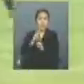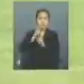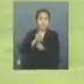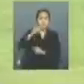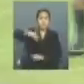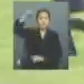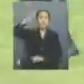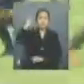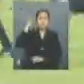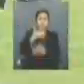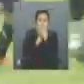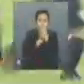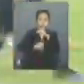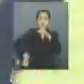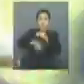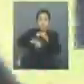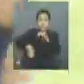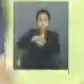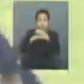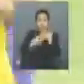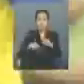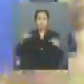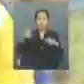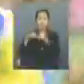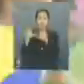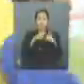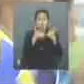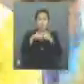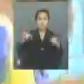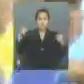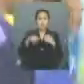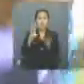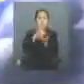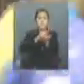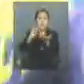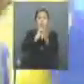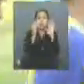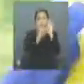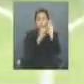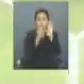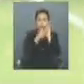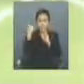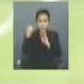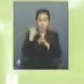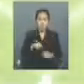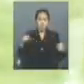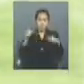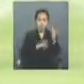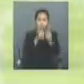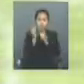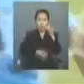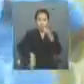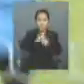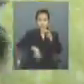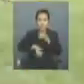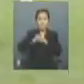ตบอลก้าวมาเป็นนักเตะอาชีพในสังกัดของทีมมหาวิทยาลัยกรุงเทพธนบุรีในการแข่งขันฟุตบอลศึกไทยแลนด์วีเม